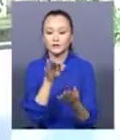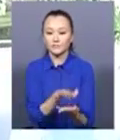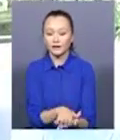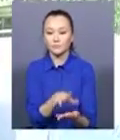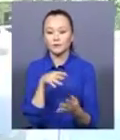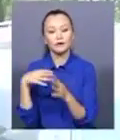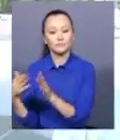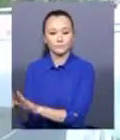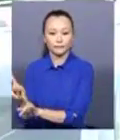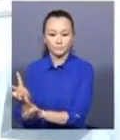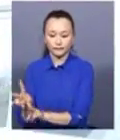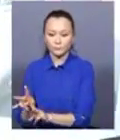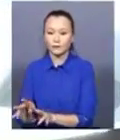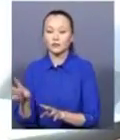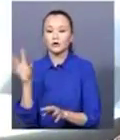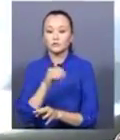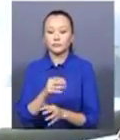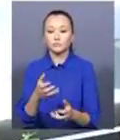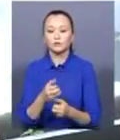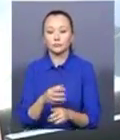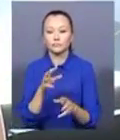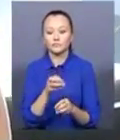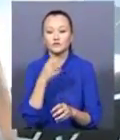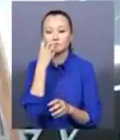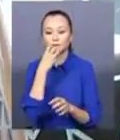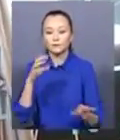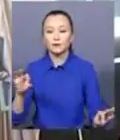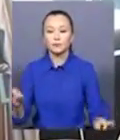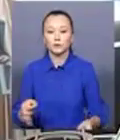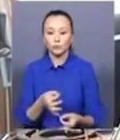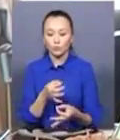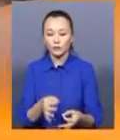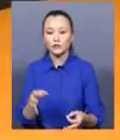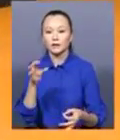Оставляем в сторону. Берем свежий помидор.